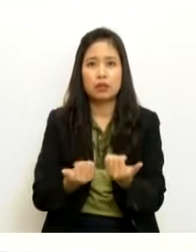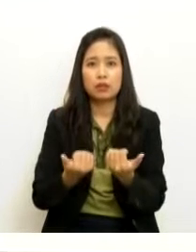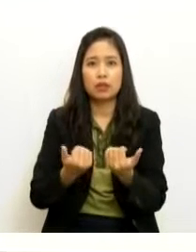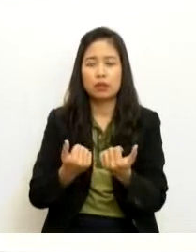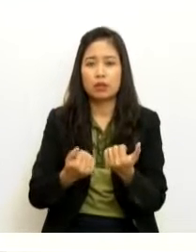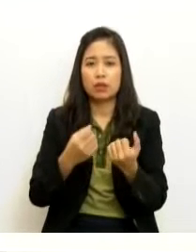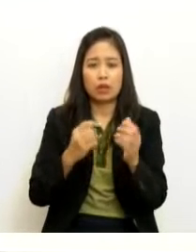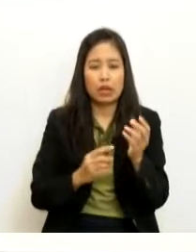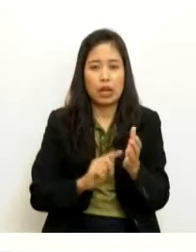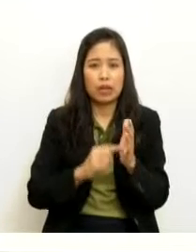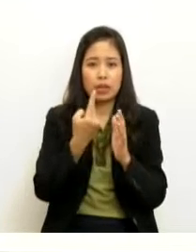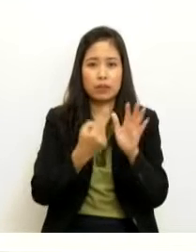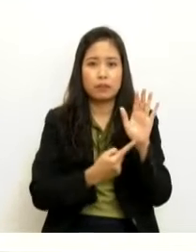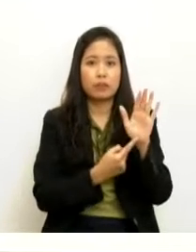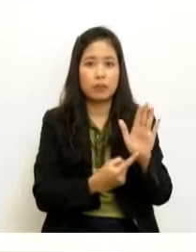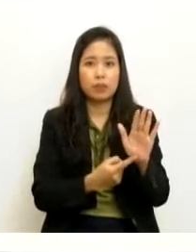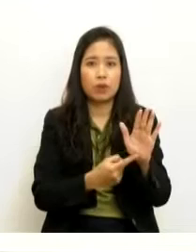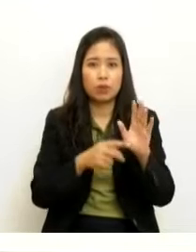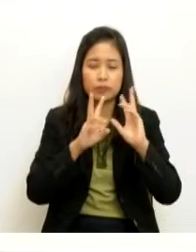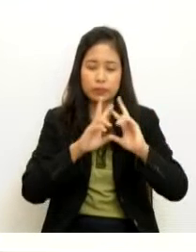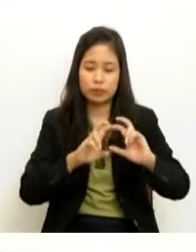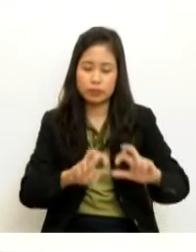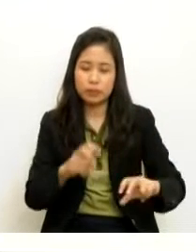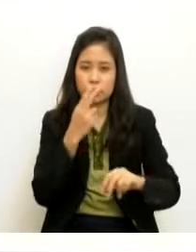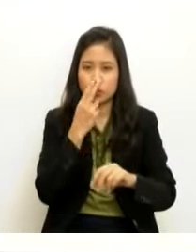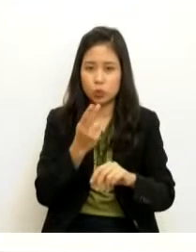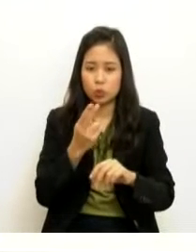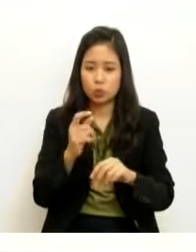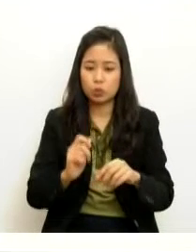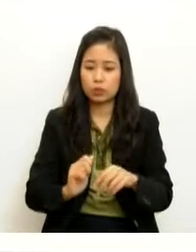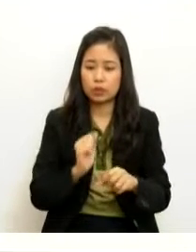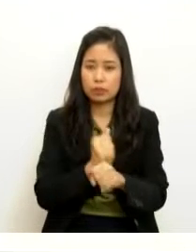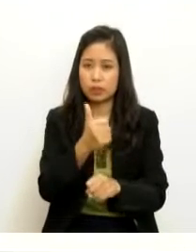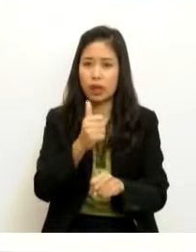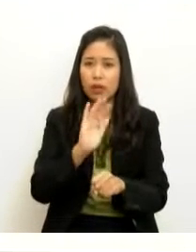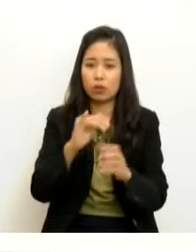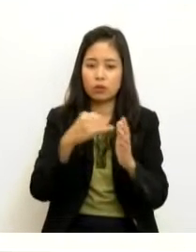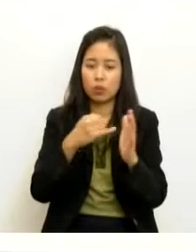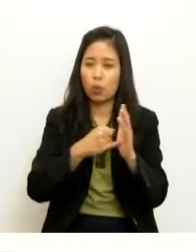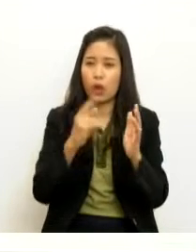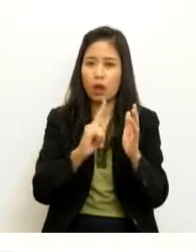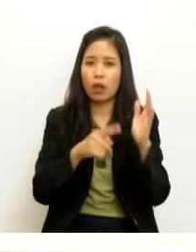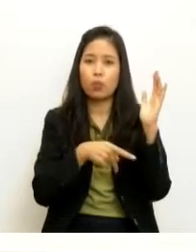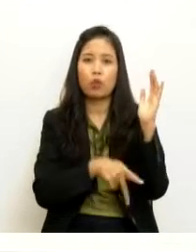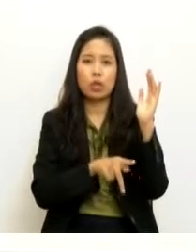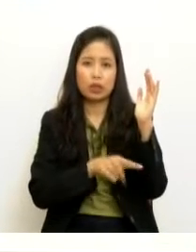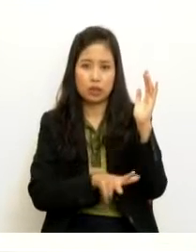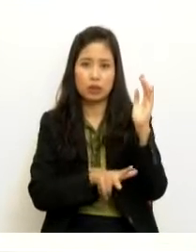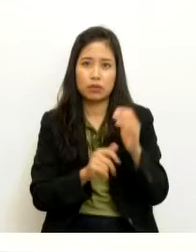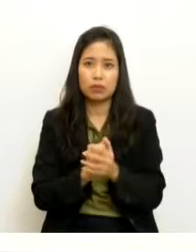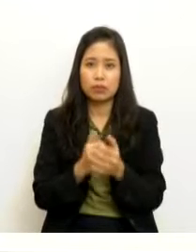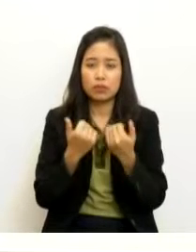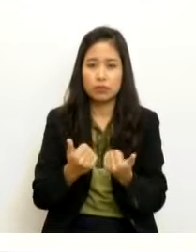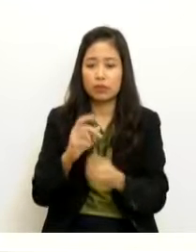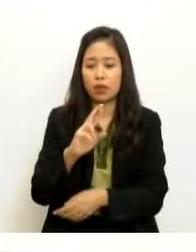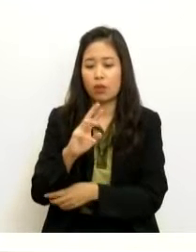ำร่องศึกษาสภาพความเป็นไปได้โดยเริ่มต้นที่จังหวัดภูเก็ตแล้วก็ท่านรัฐมนตรีก็ได้มอบ